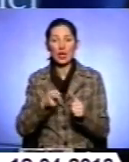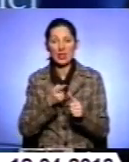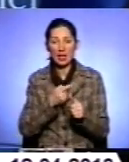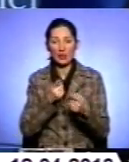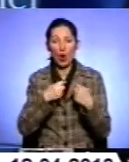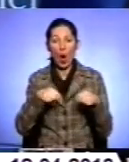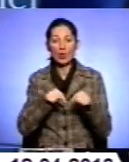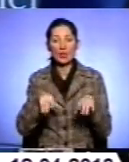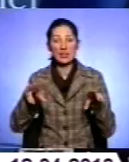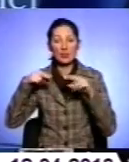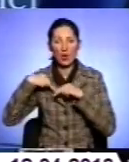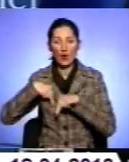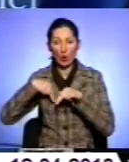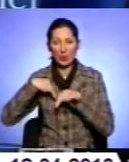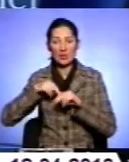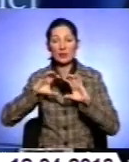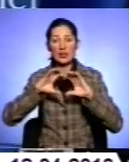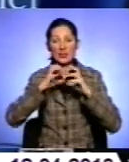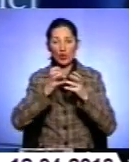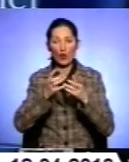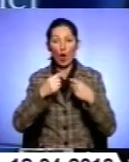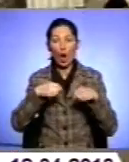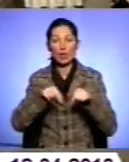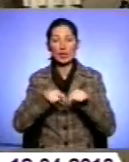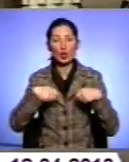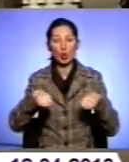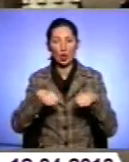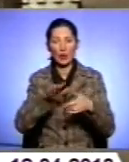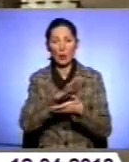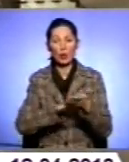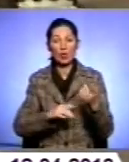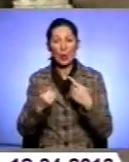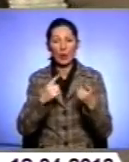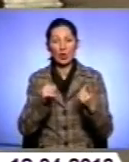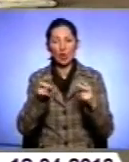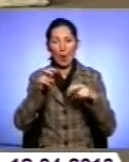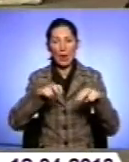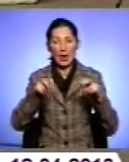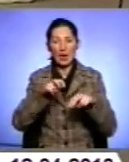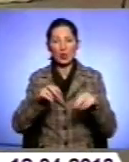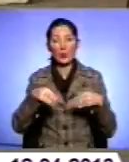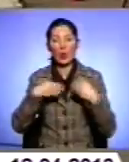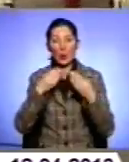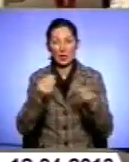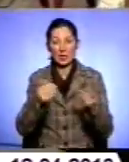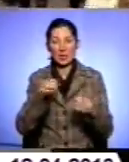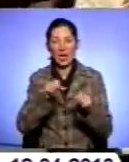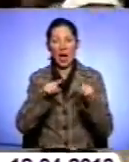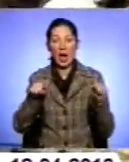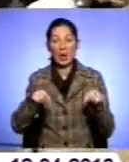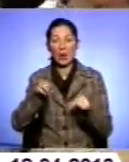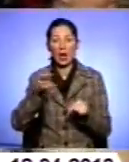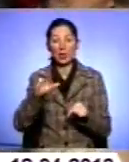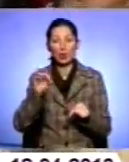галузі співробітництва з Світовою організацією торгівлі. Продовження переговорів щодо перегляду тарифних пропозицій у рамках СОТ нині один з